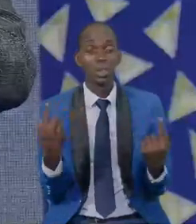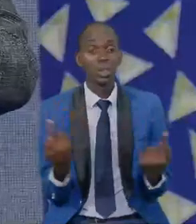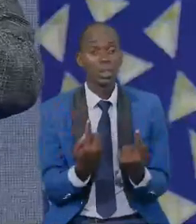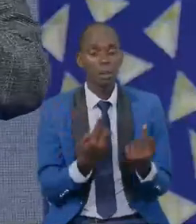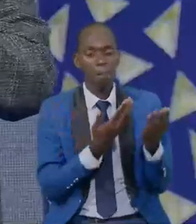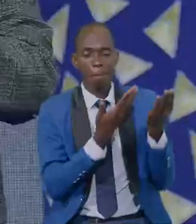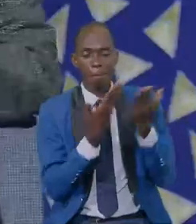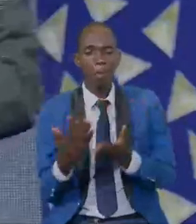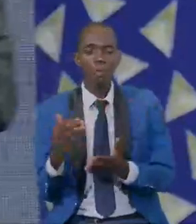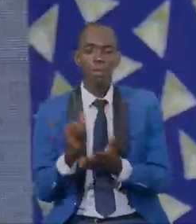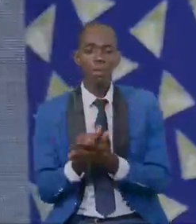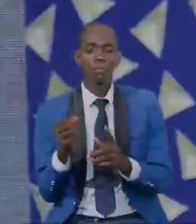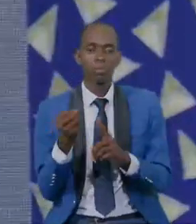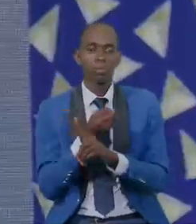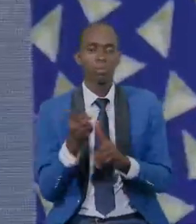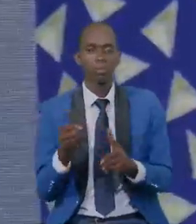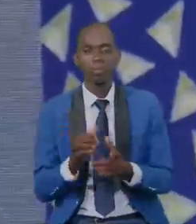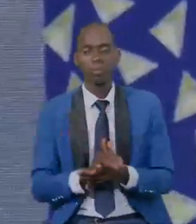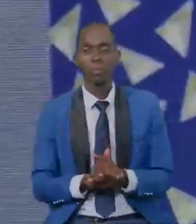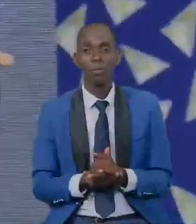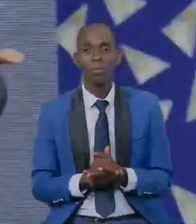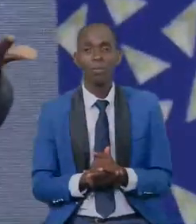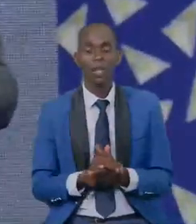Le péché occasionne l'accident.